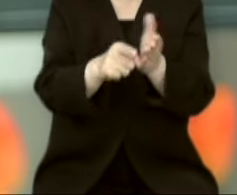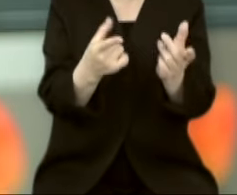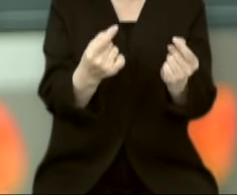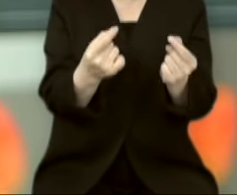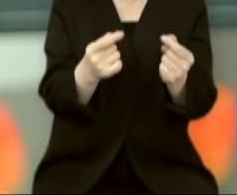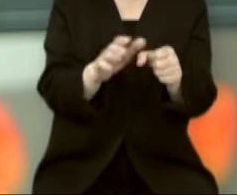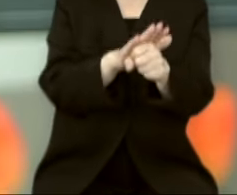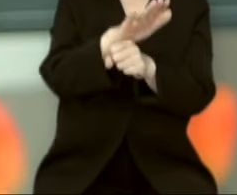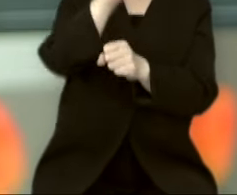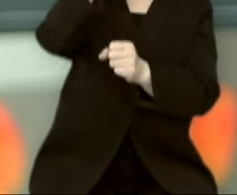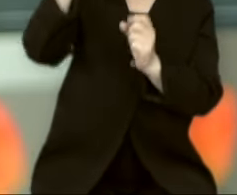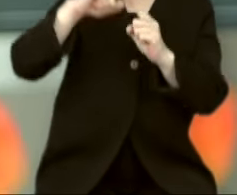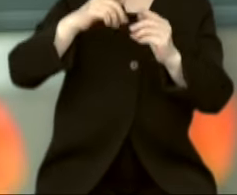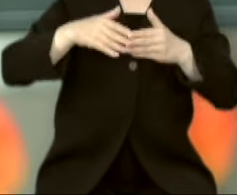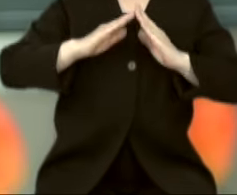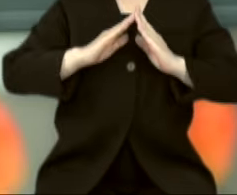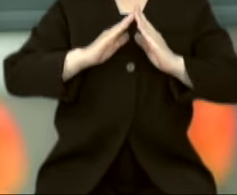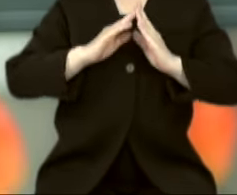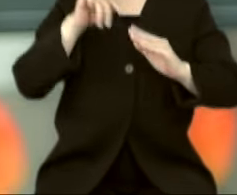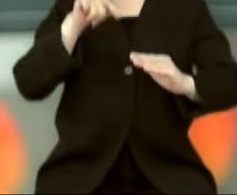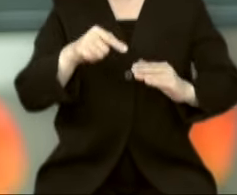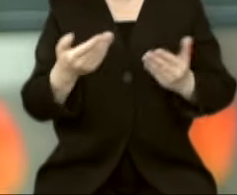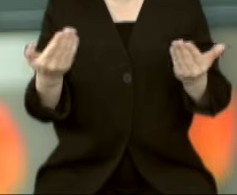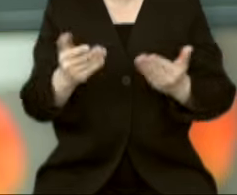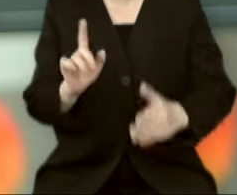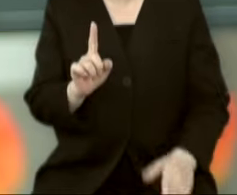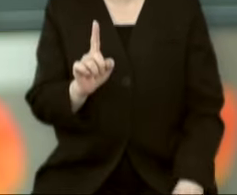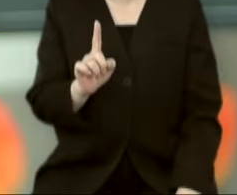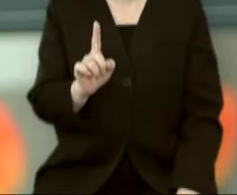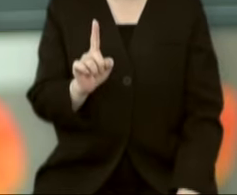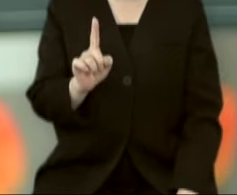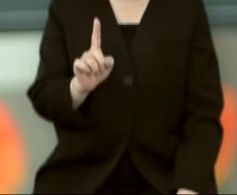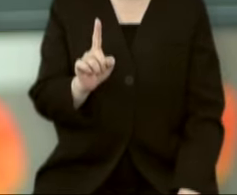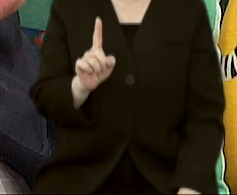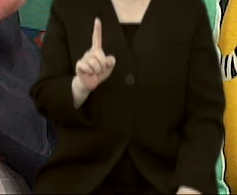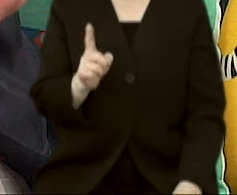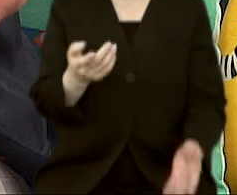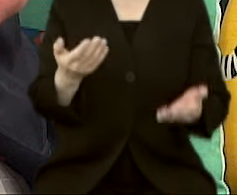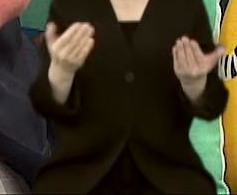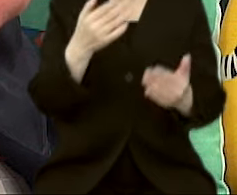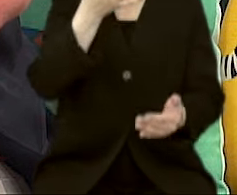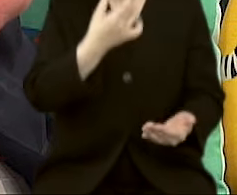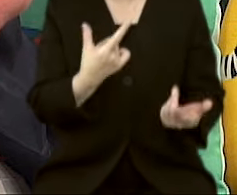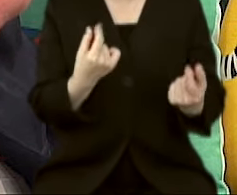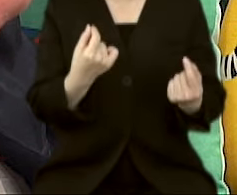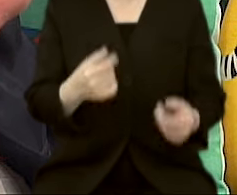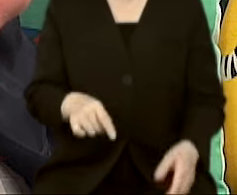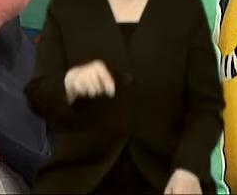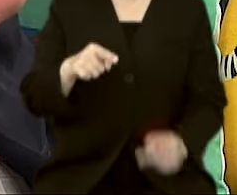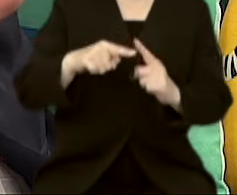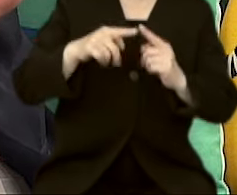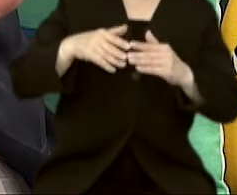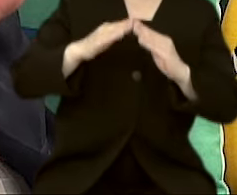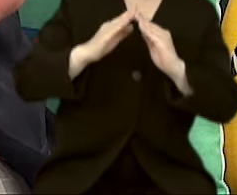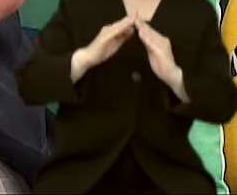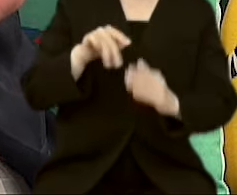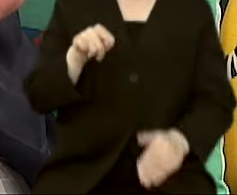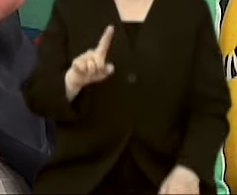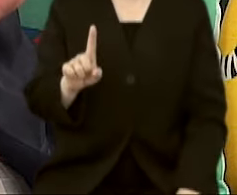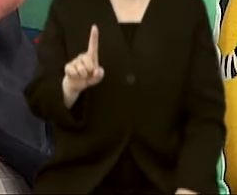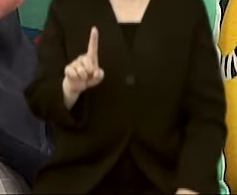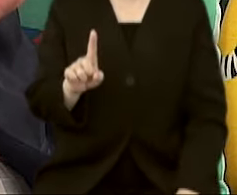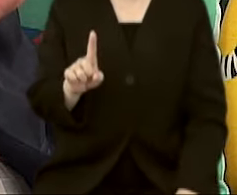사랑장로교회를 세우셨어요. 어떤 일들을 하고 계세요? 만만치 않을 것 같습니다. 제가 사랑장로교회를 세우는